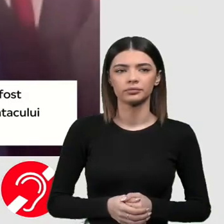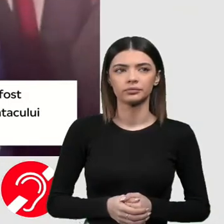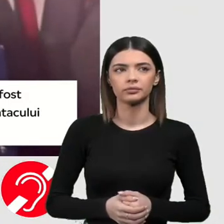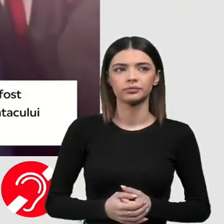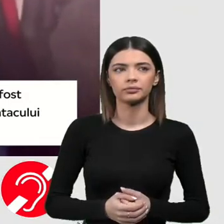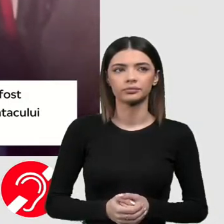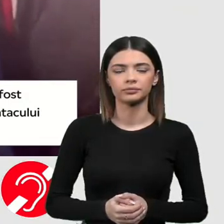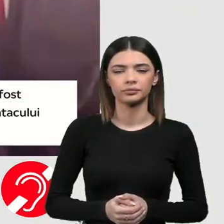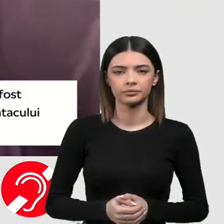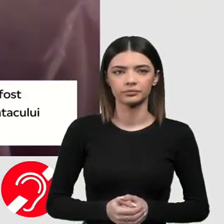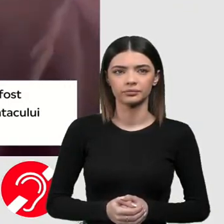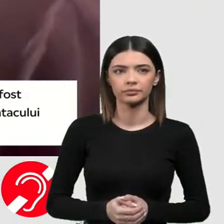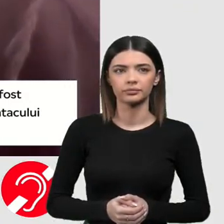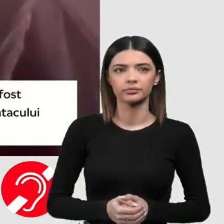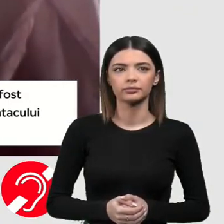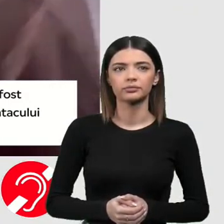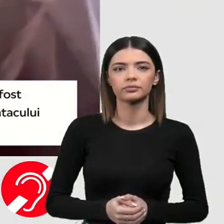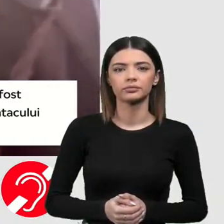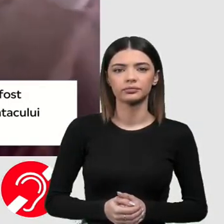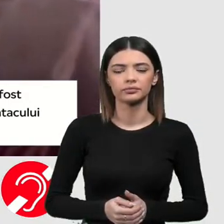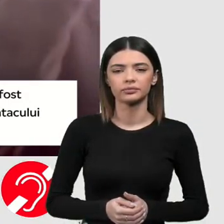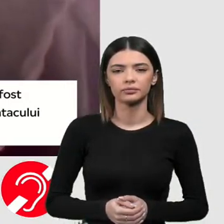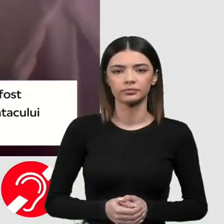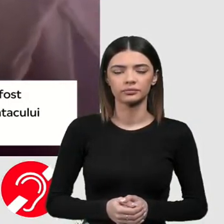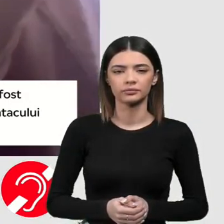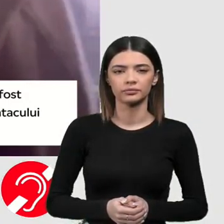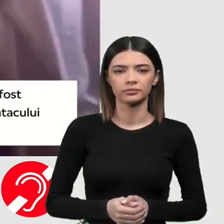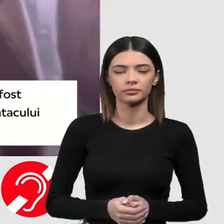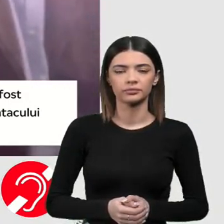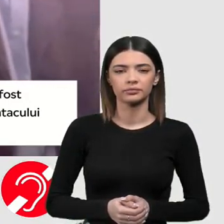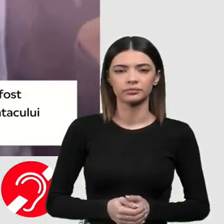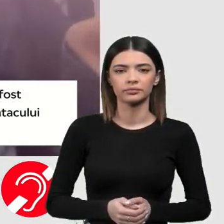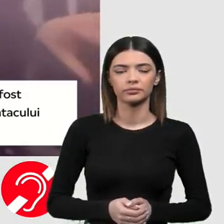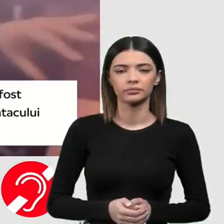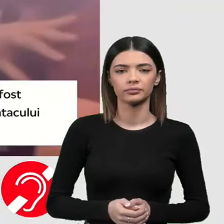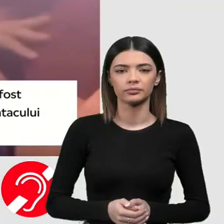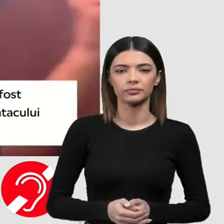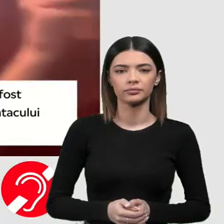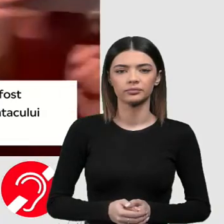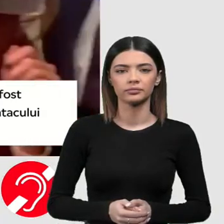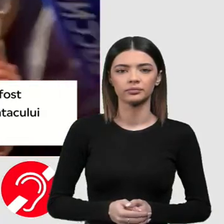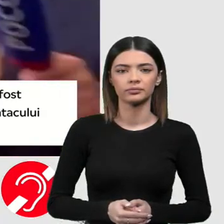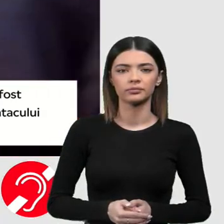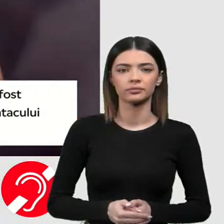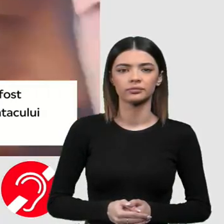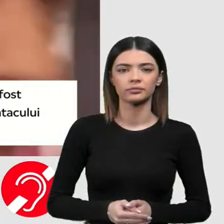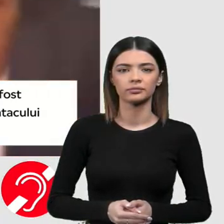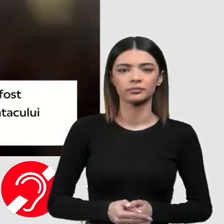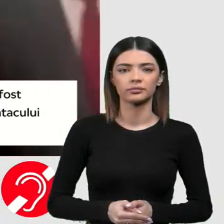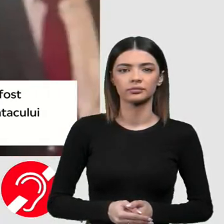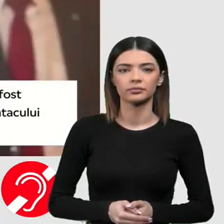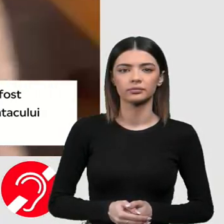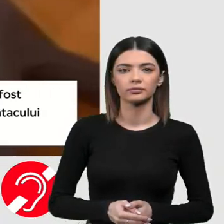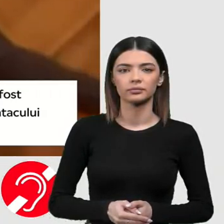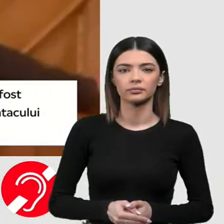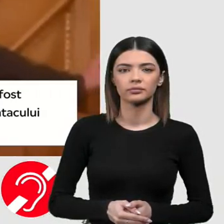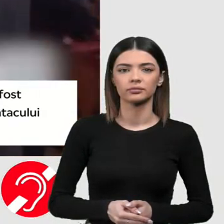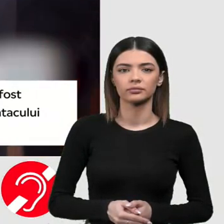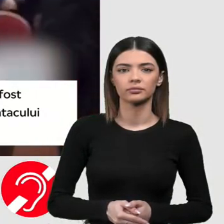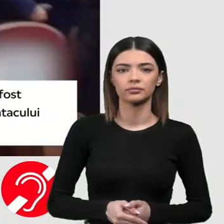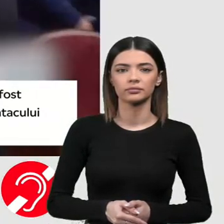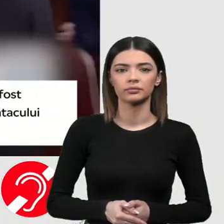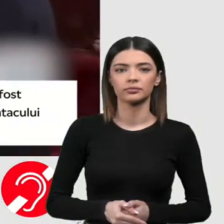Кто совершает преступление в отношении России и российских граждан, является законным человеком. Чего они живы до сих пор? Все